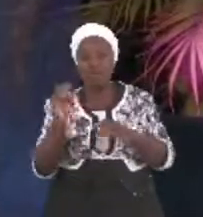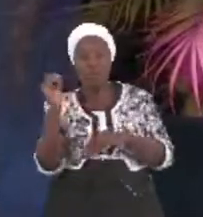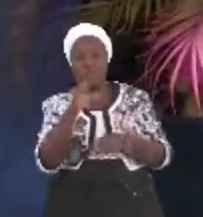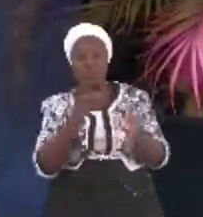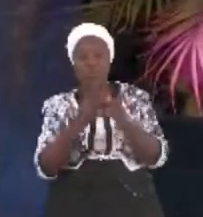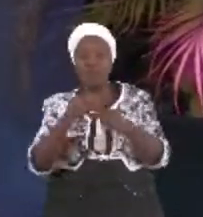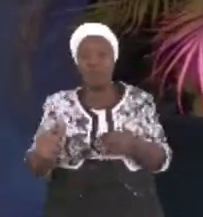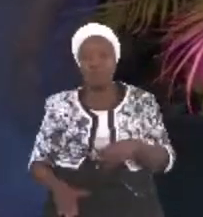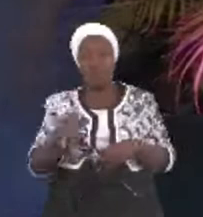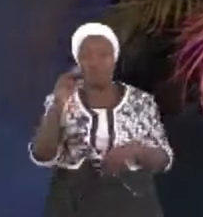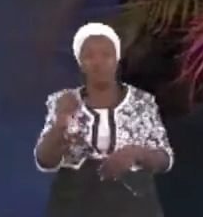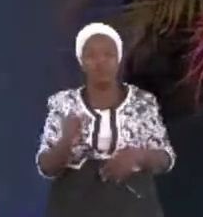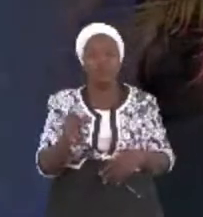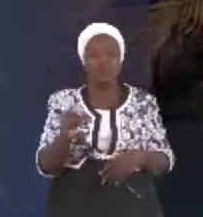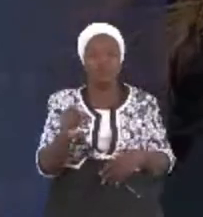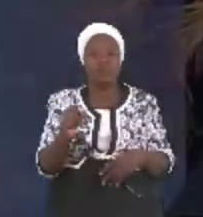chiens.